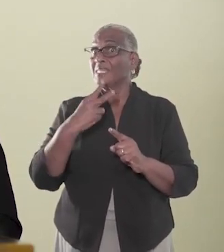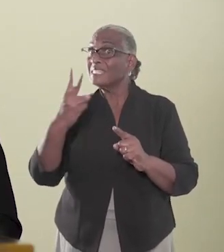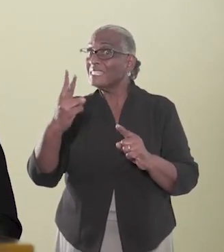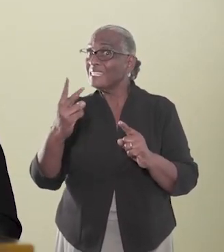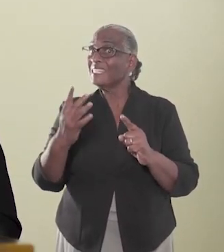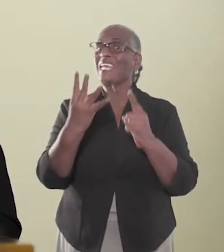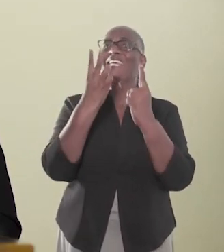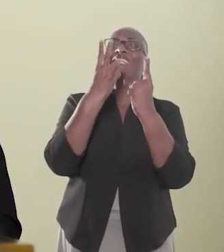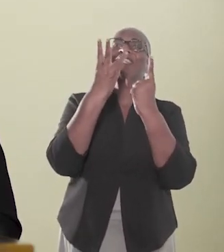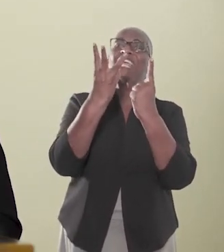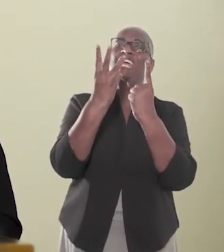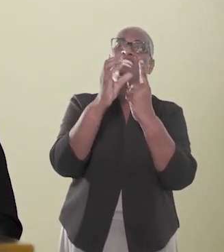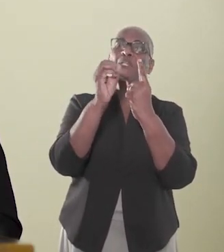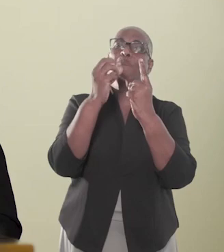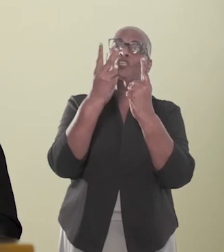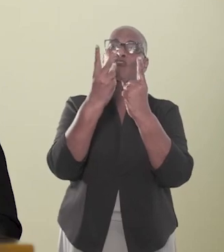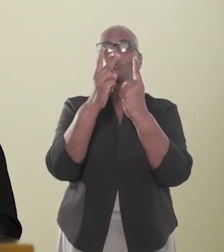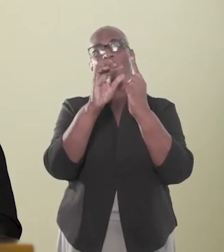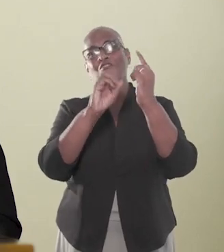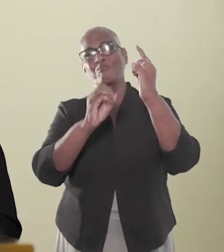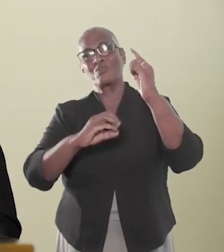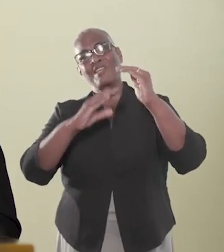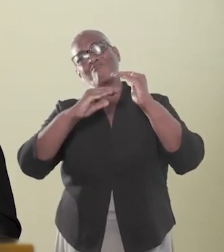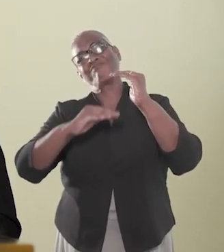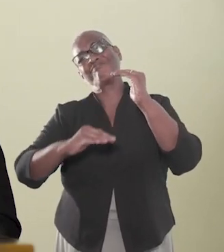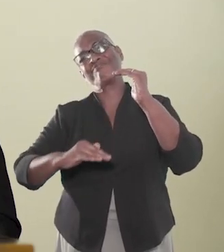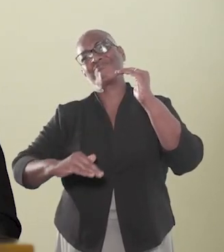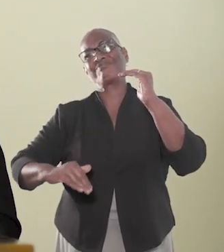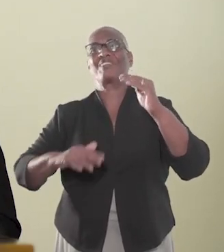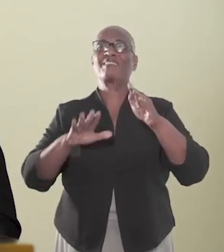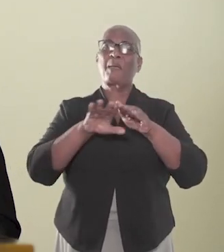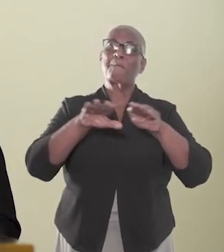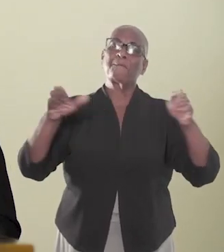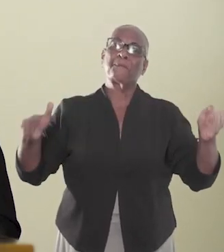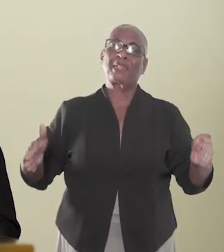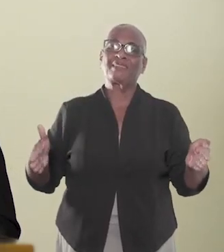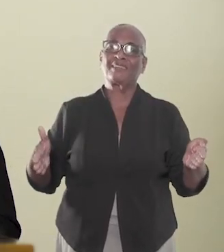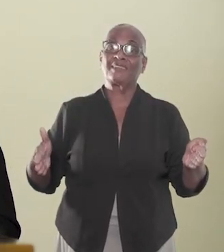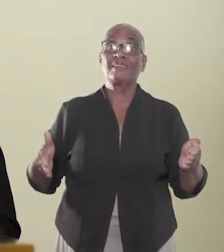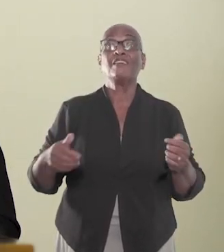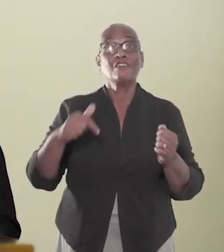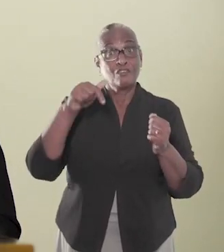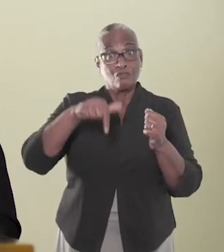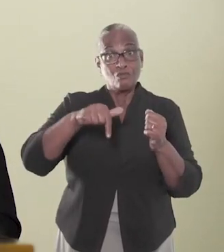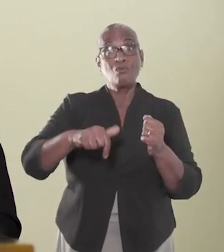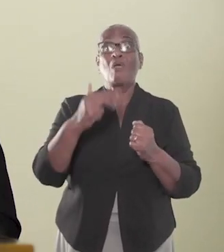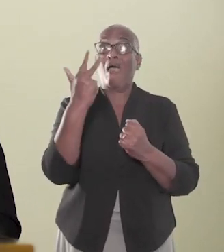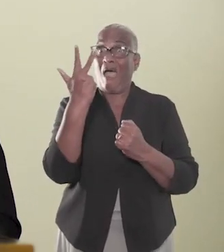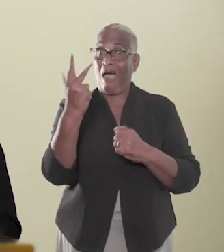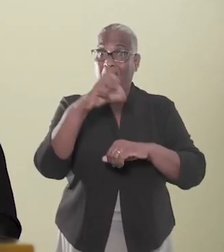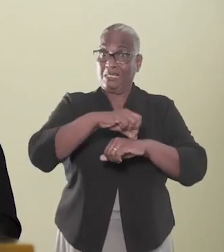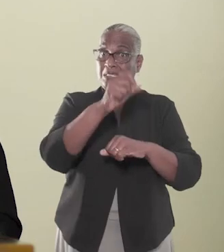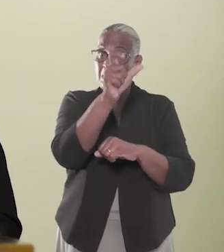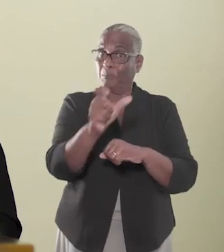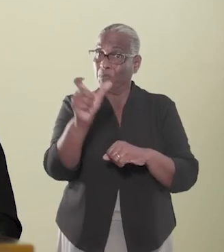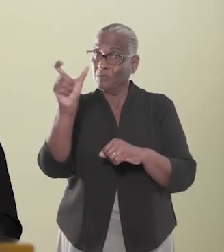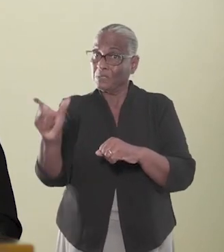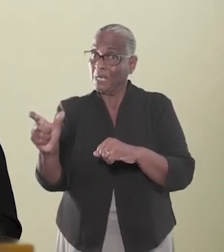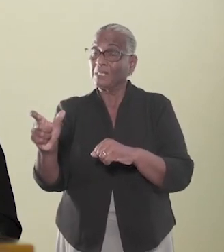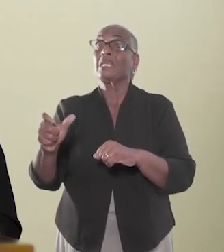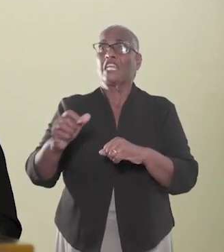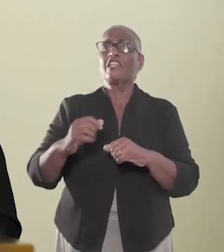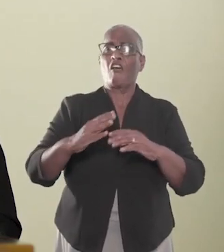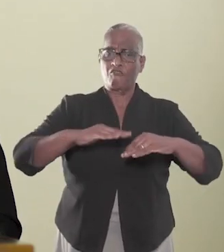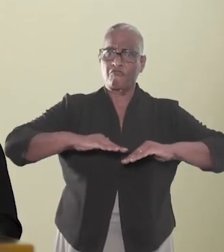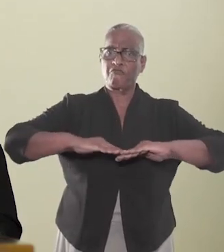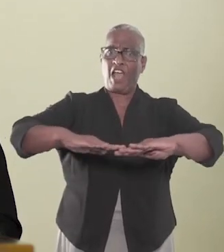Dat is een daling van 13 naar 12% van de landelijke beddencapaciteit. Er liggen acht patiënten